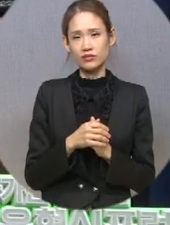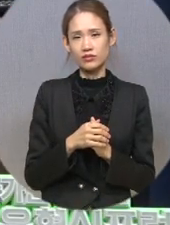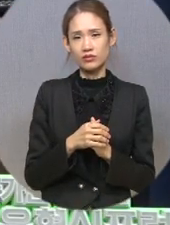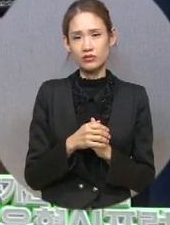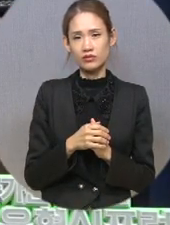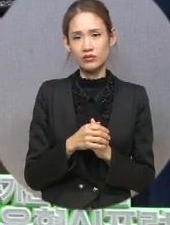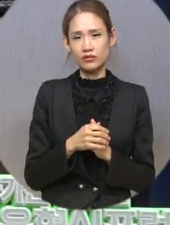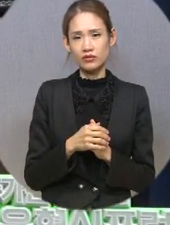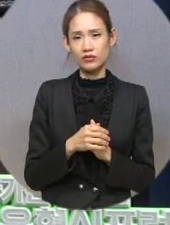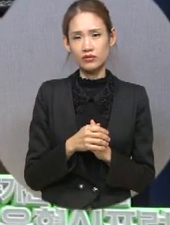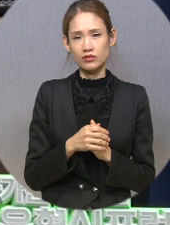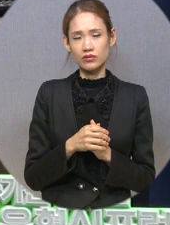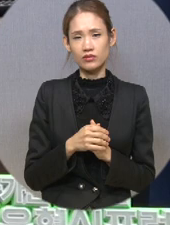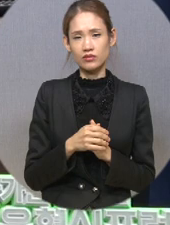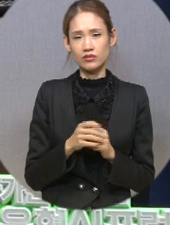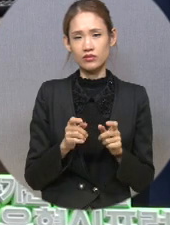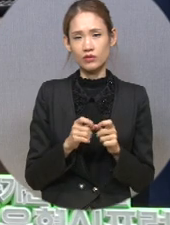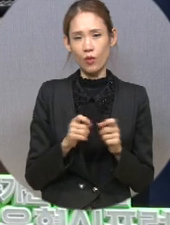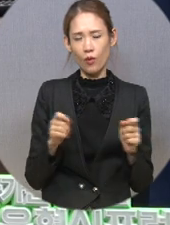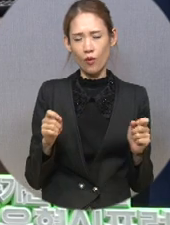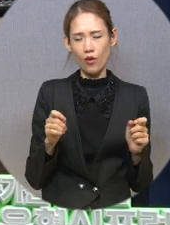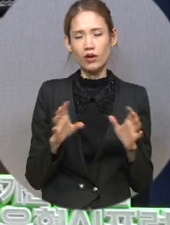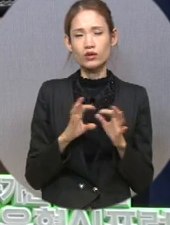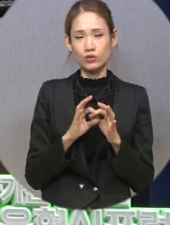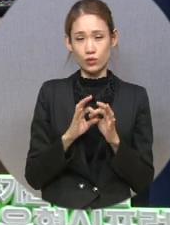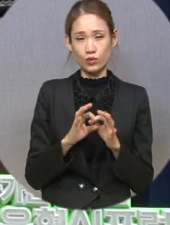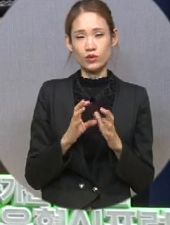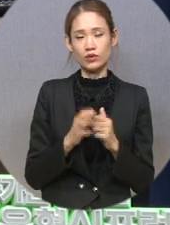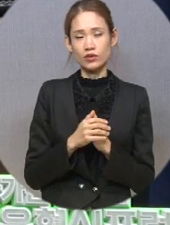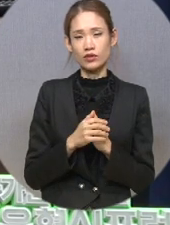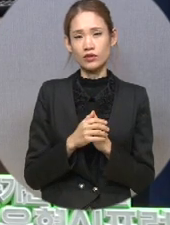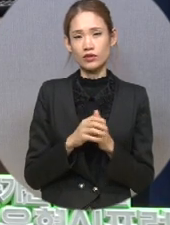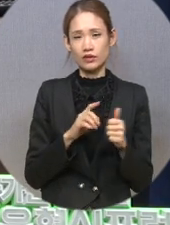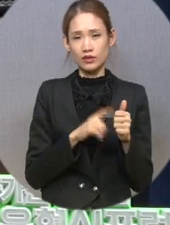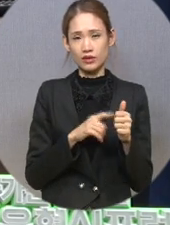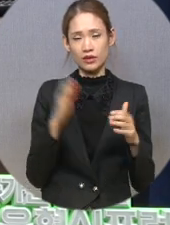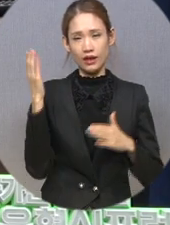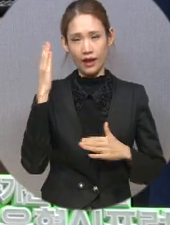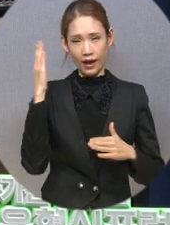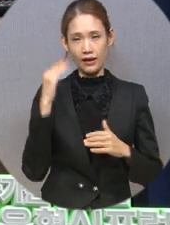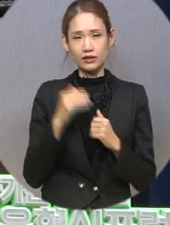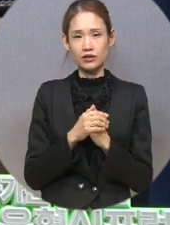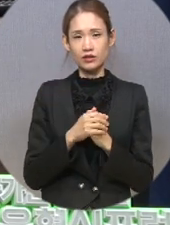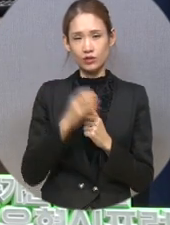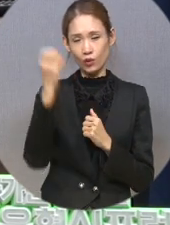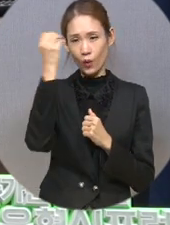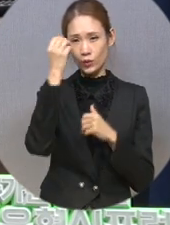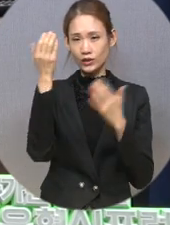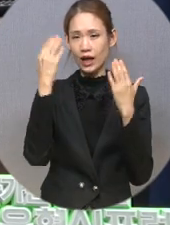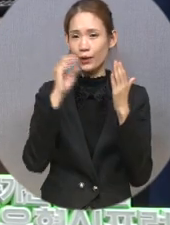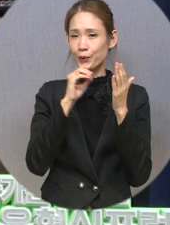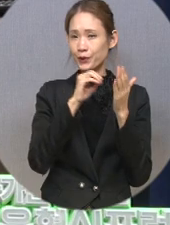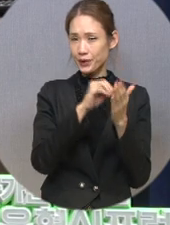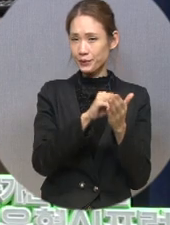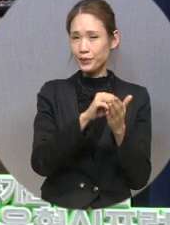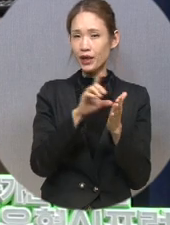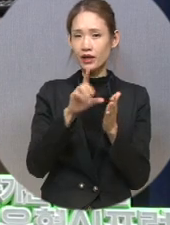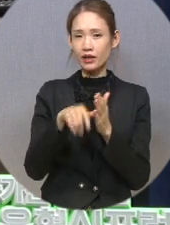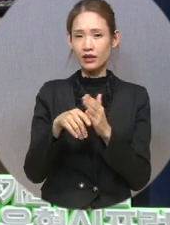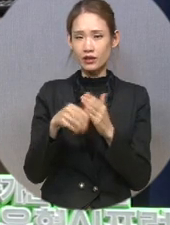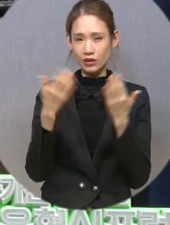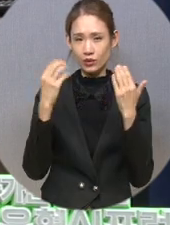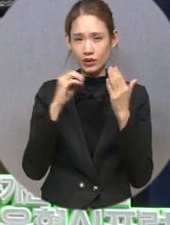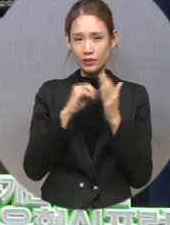한 오랫동안 이어졌는데, 그 친구가 고등학교를 가려고 할 때도 고등학교